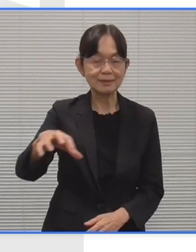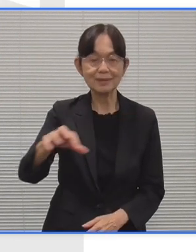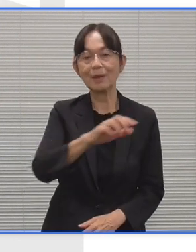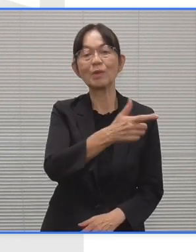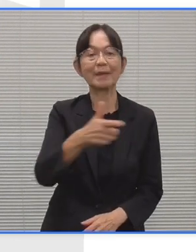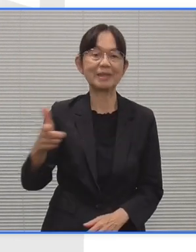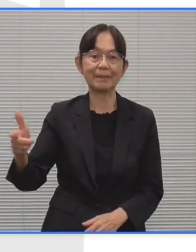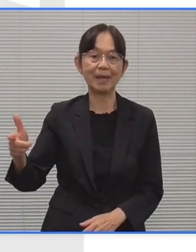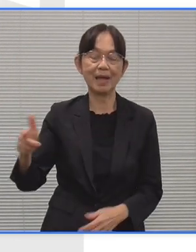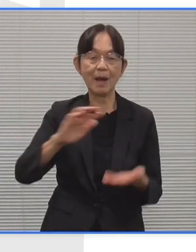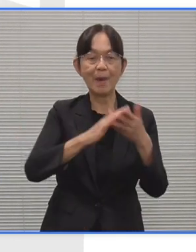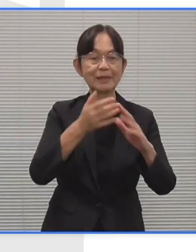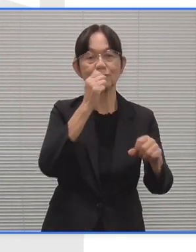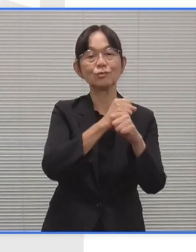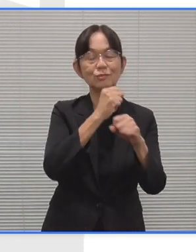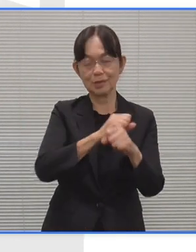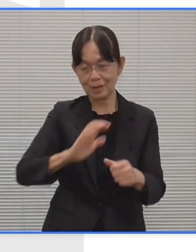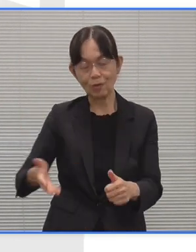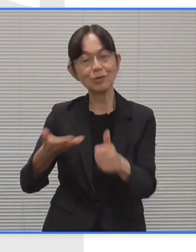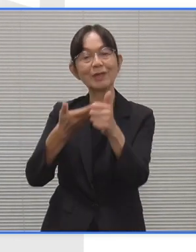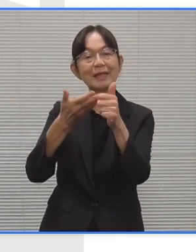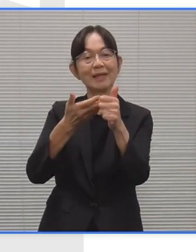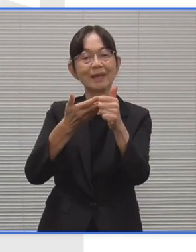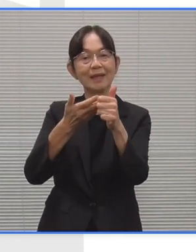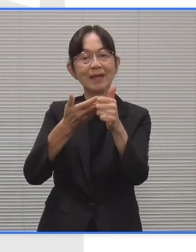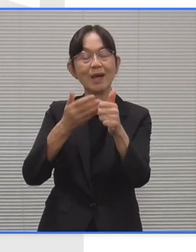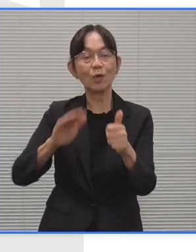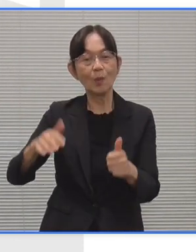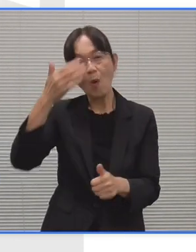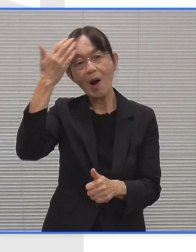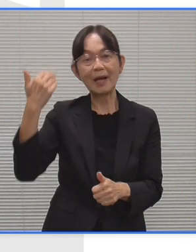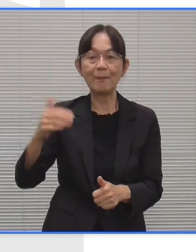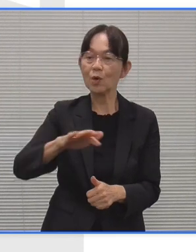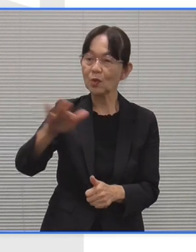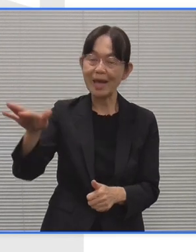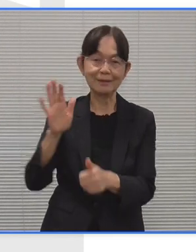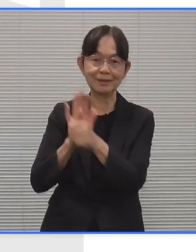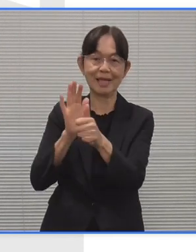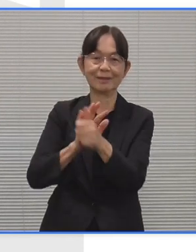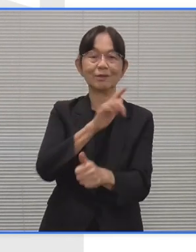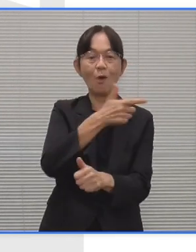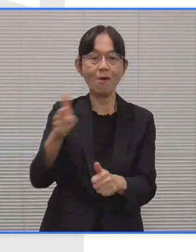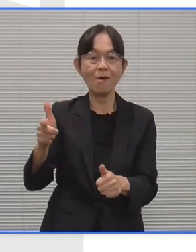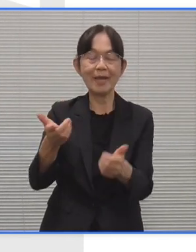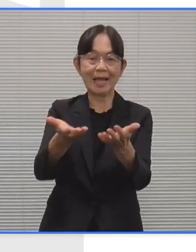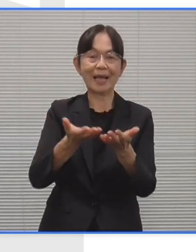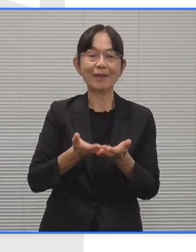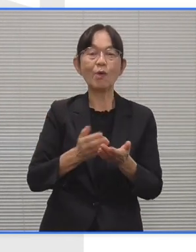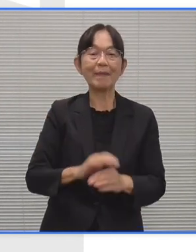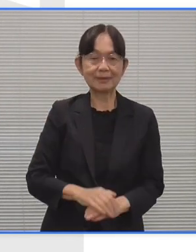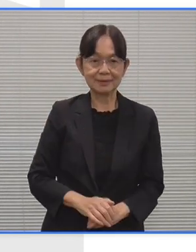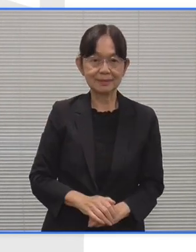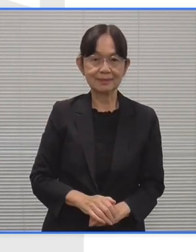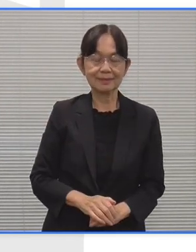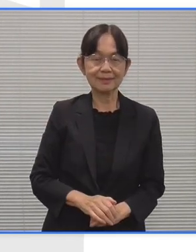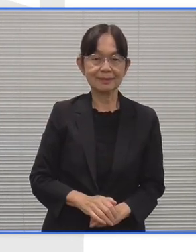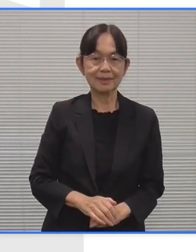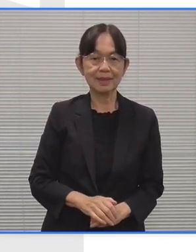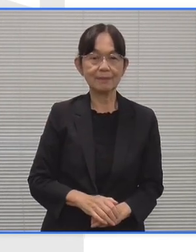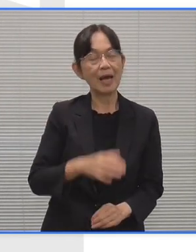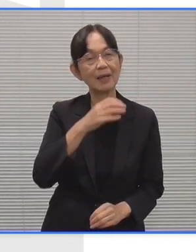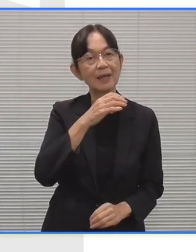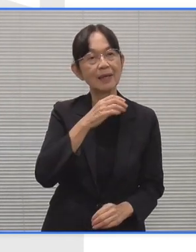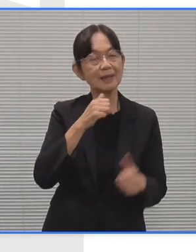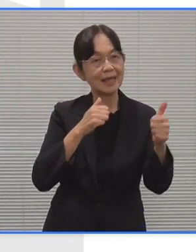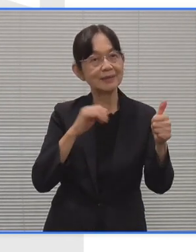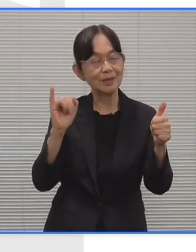々、まちづくりから子育てから、子ども若者への支援等々をいただいております。性別は、